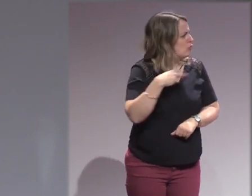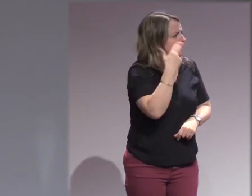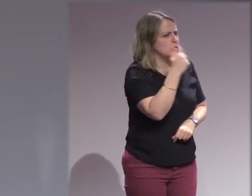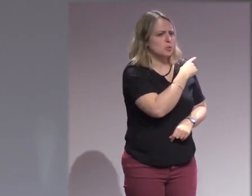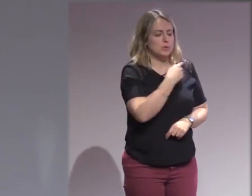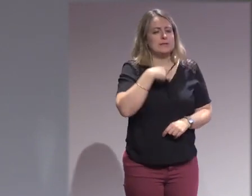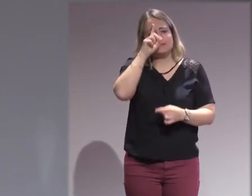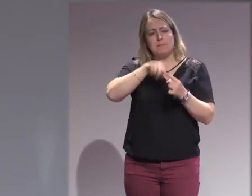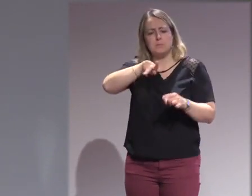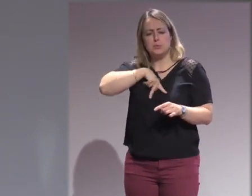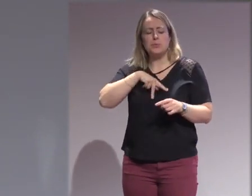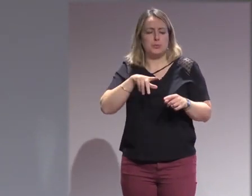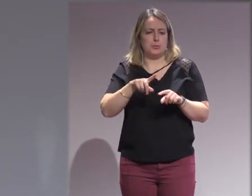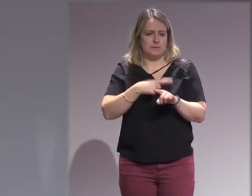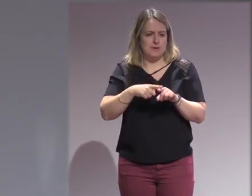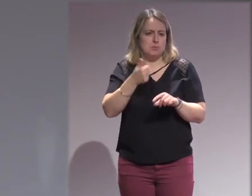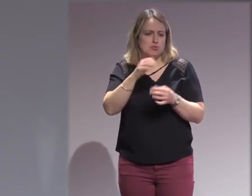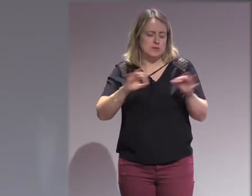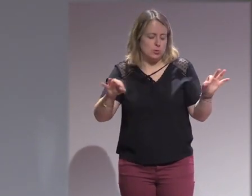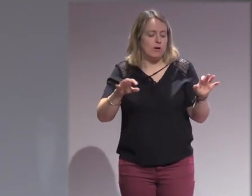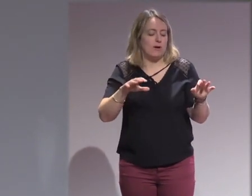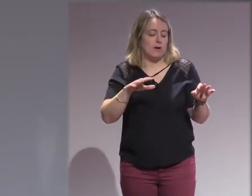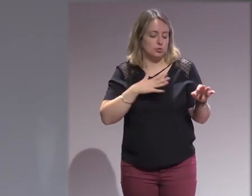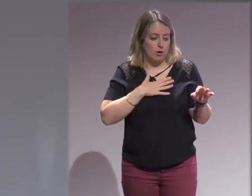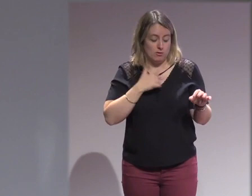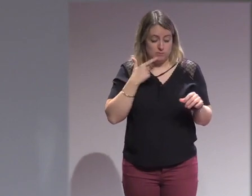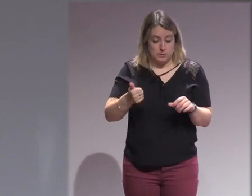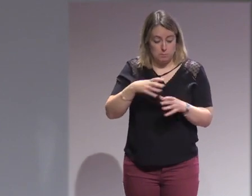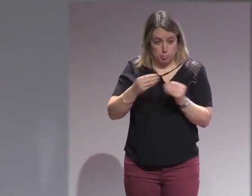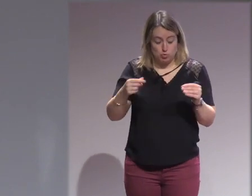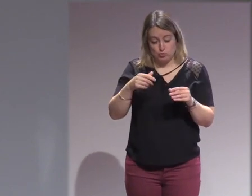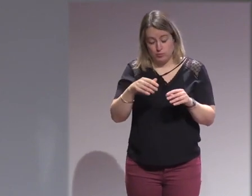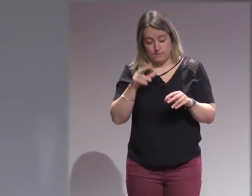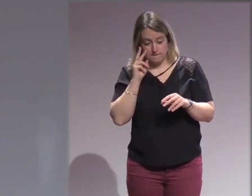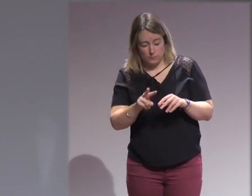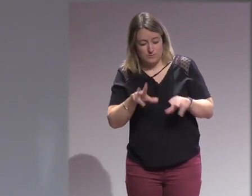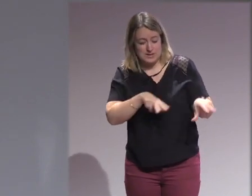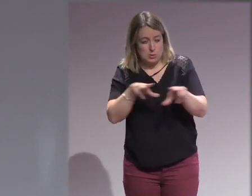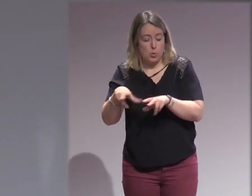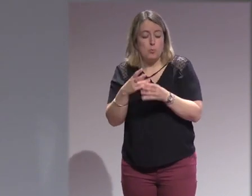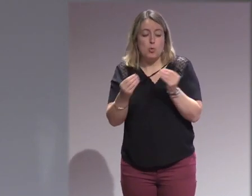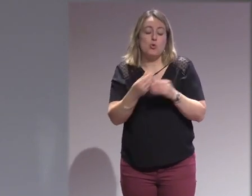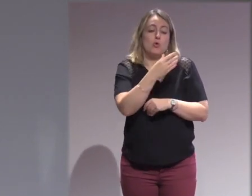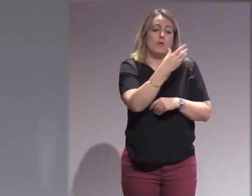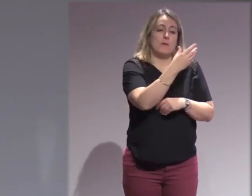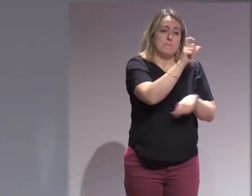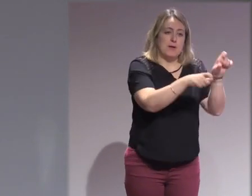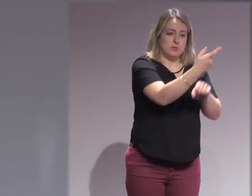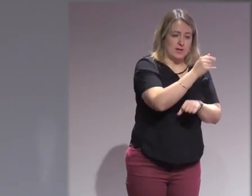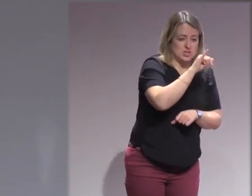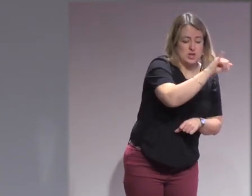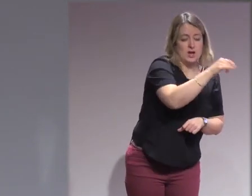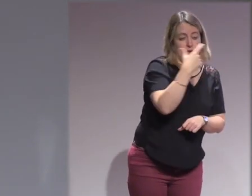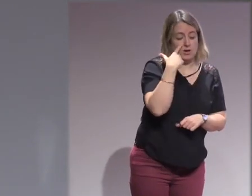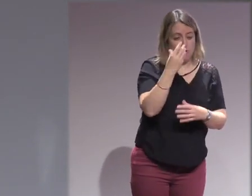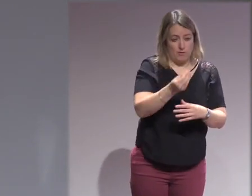une histoire à soi, etc., où les histoires d'adoption, les histoires de GI qui ramènent une enfant, et ça on a mis une de ces